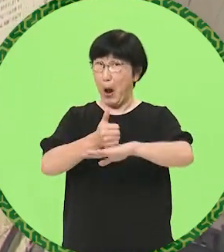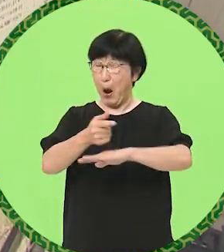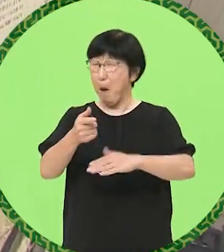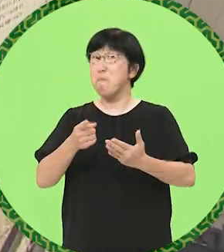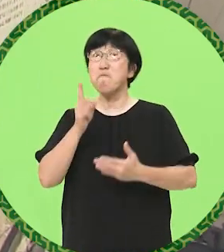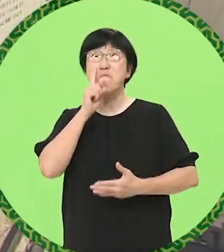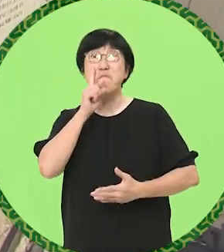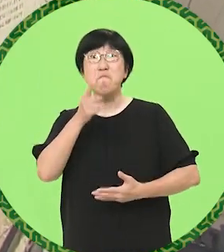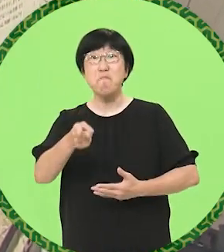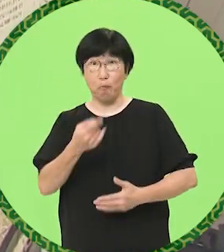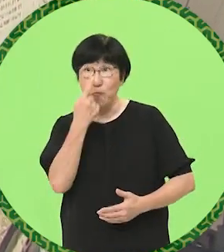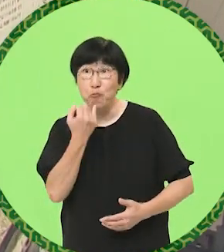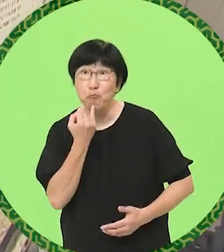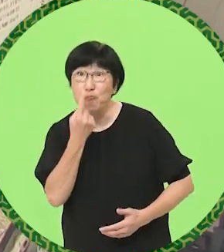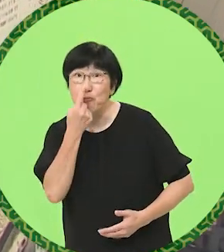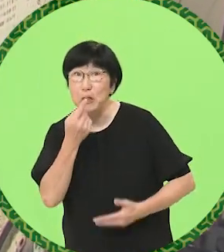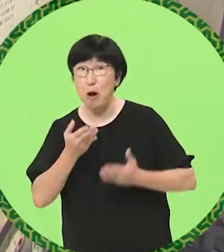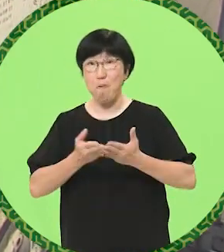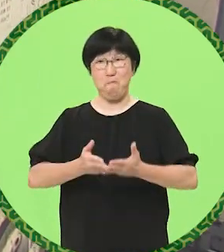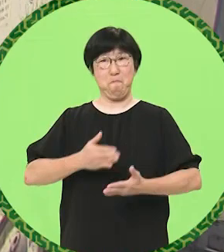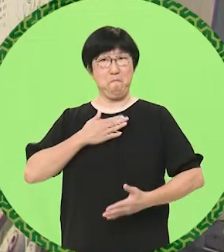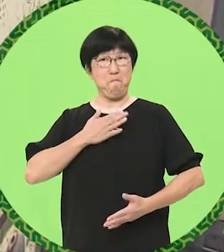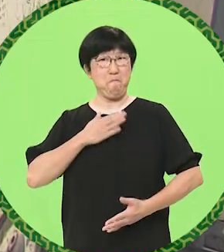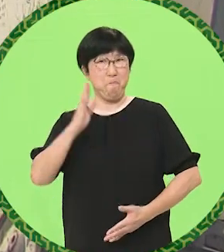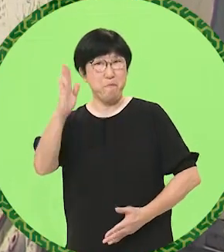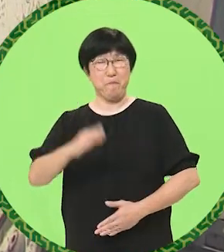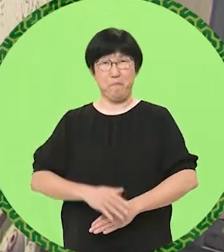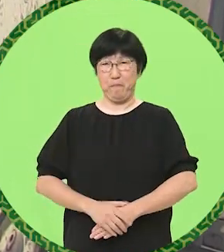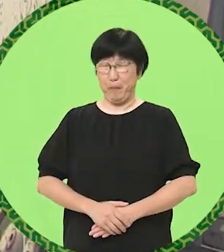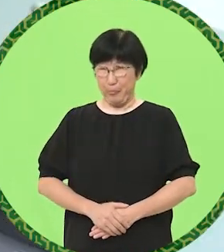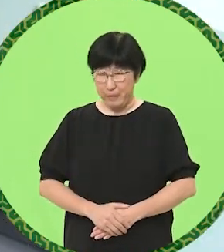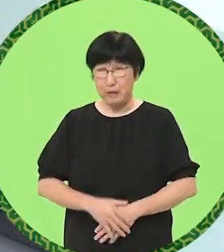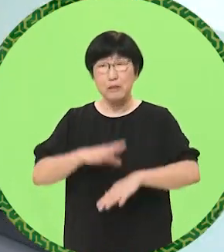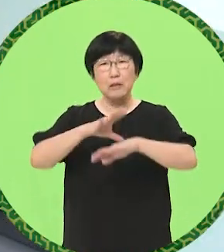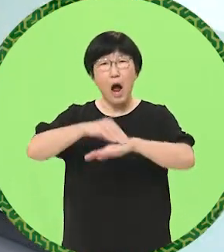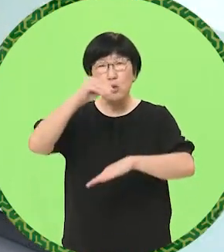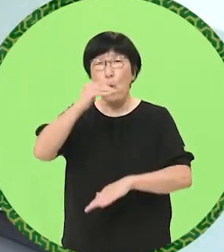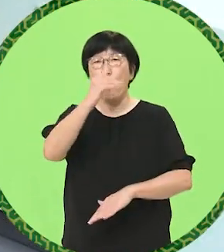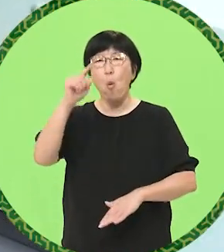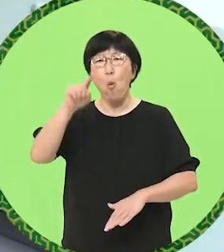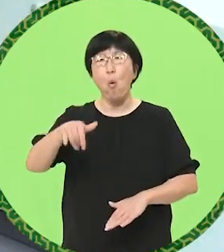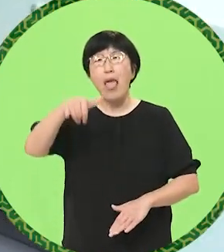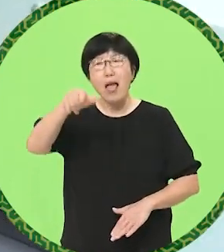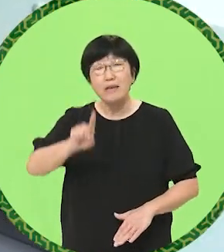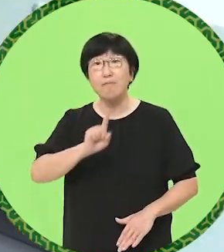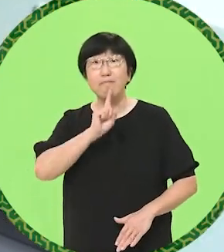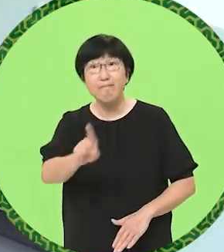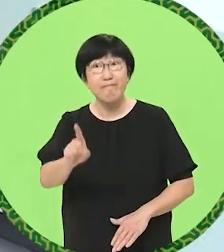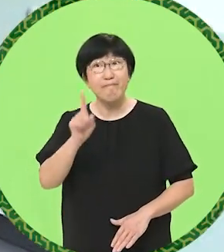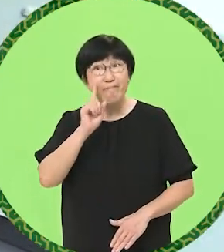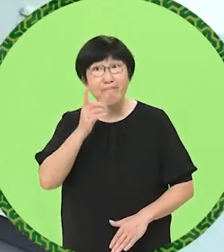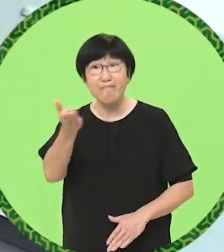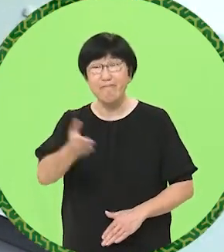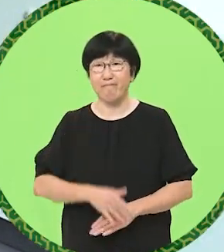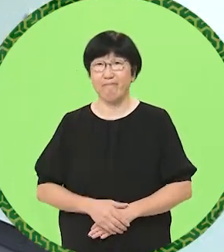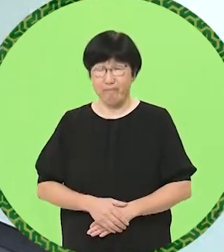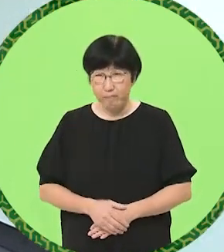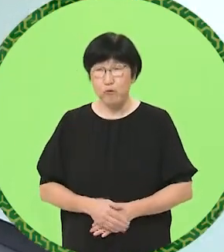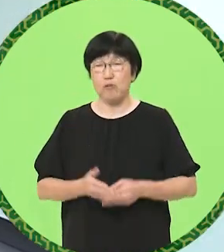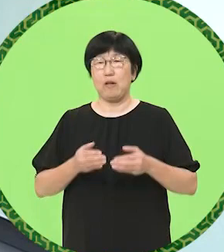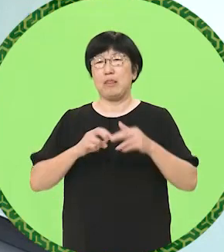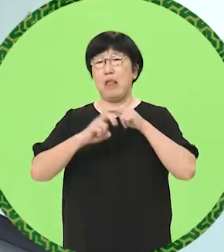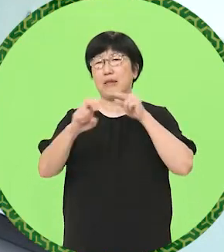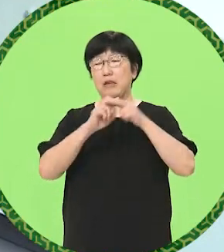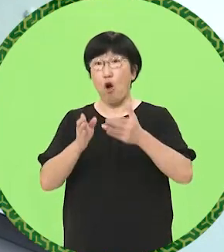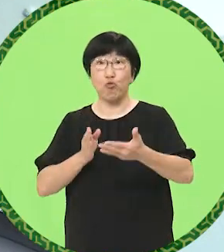長になってみませんか。 いいんですか。 はい、 お願いします。 最初に五兵と言ってもらえませんか。 五兵、 はい、